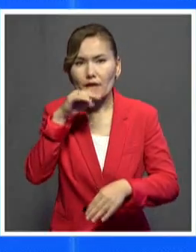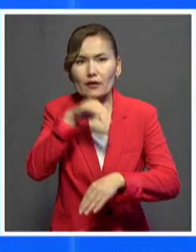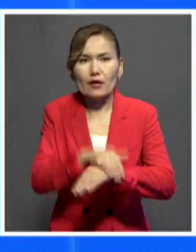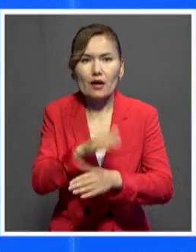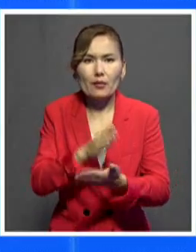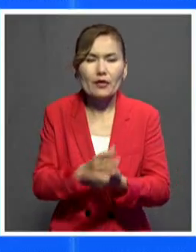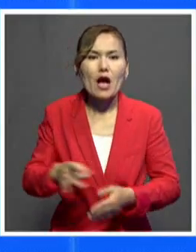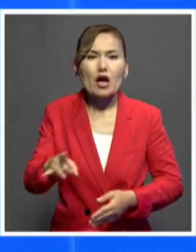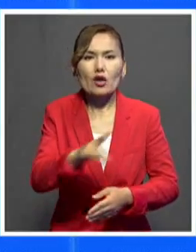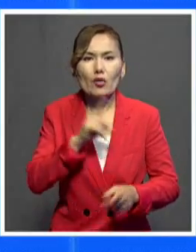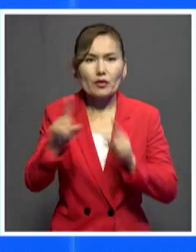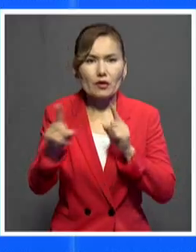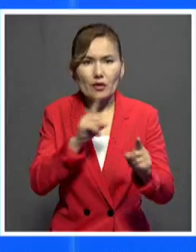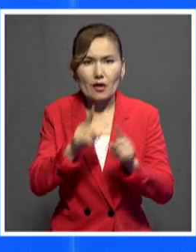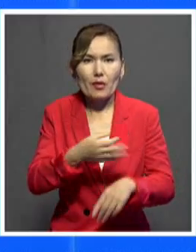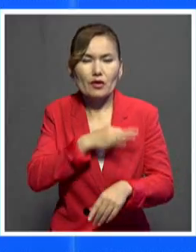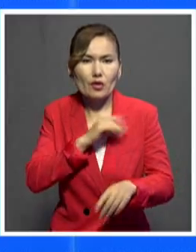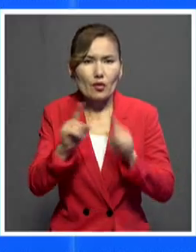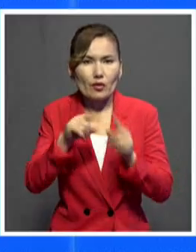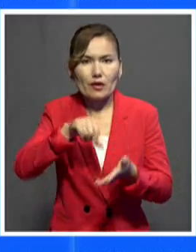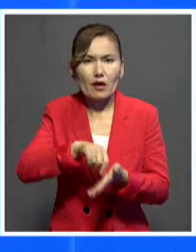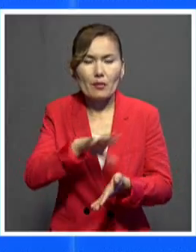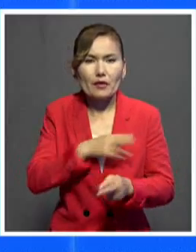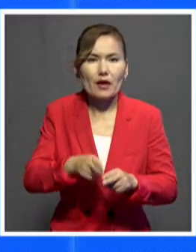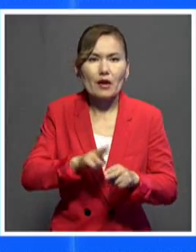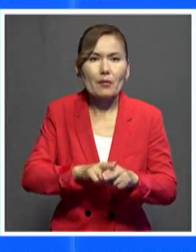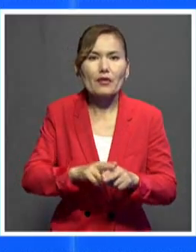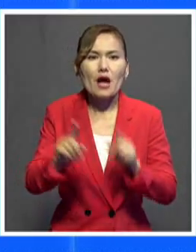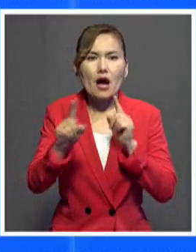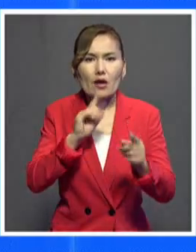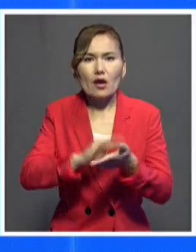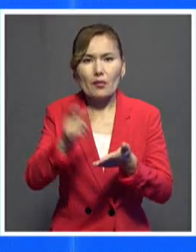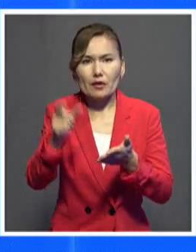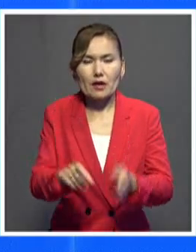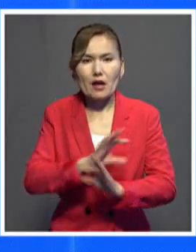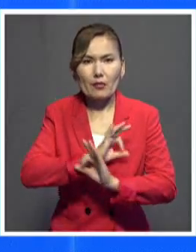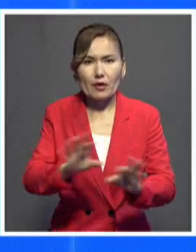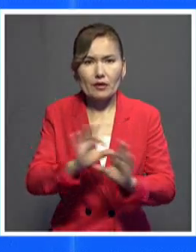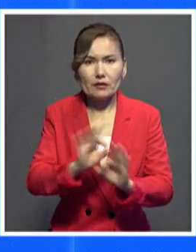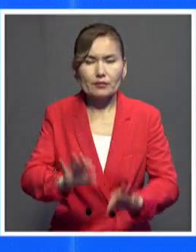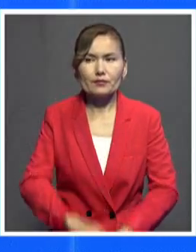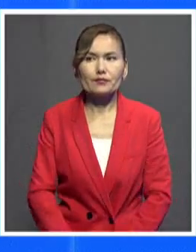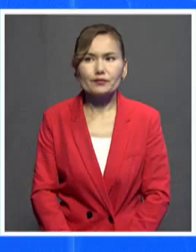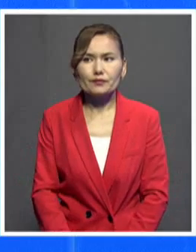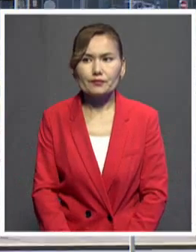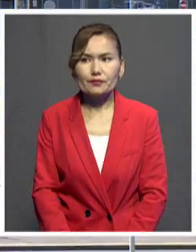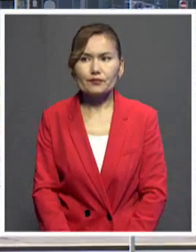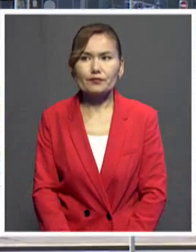республикалық судьяларының кеңейтілген кеңесінде айтылды. Заң мамандары жиналған жиынға тілшіміз Фариза Мұсағызда қатысып келді.